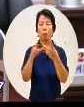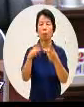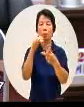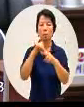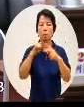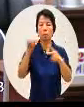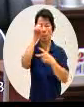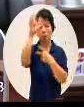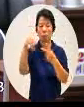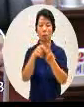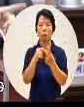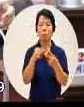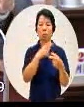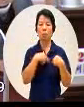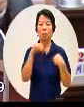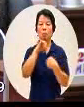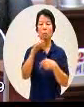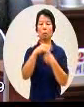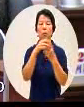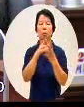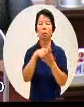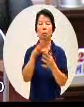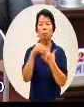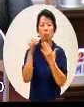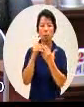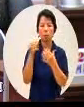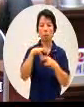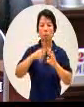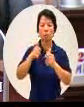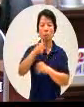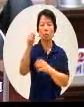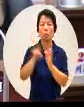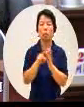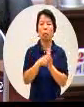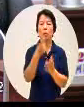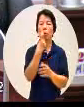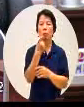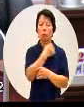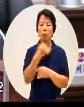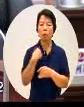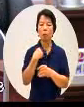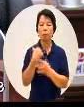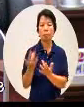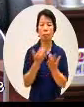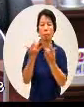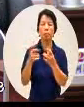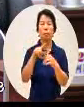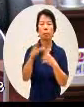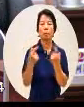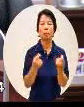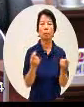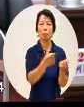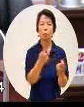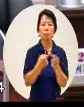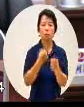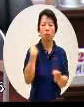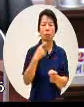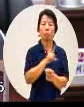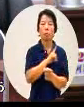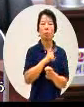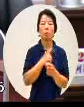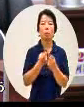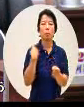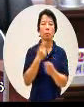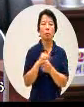從蔡英文選總統提出的主張叫做綠燃產業我去年加入